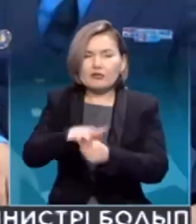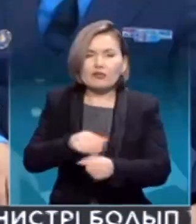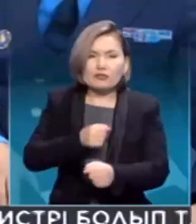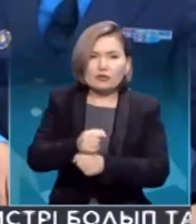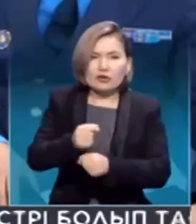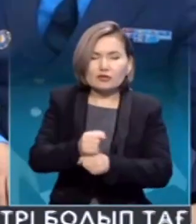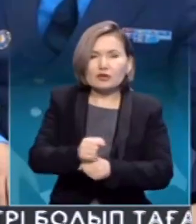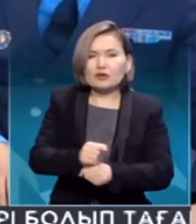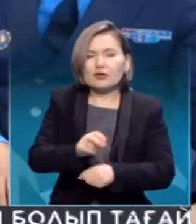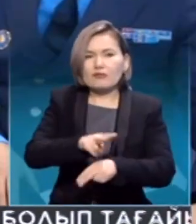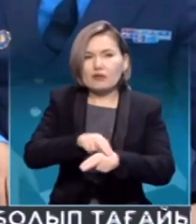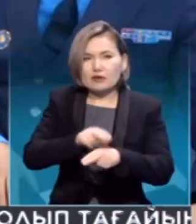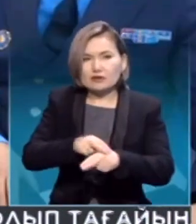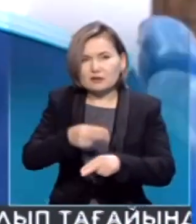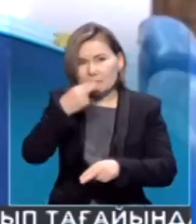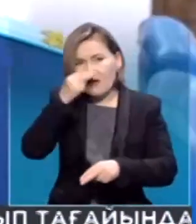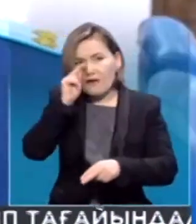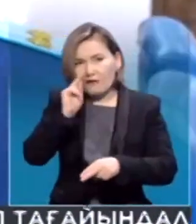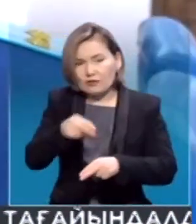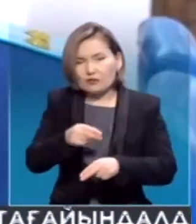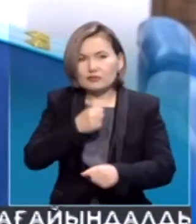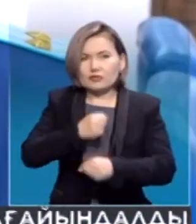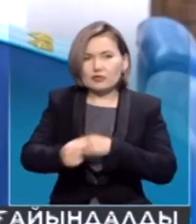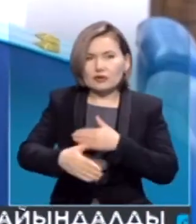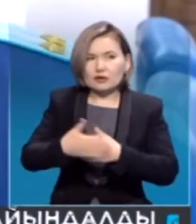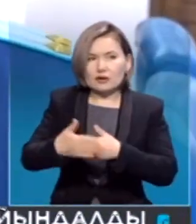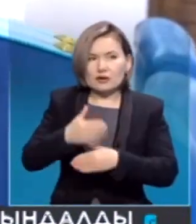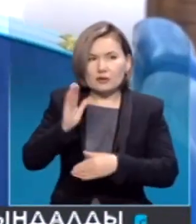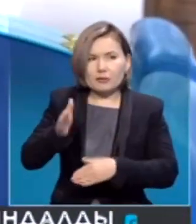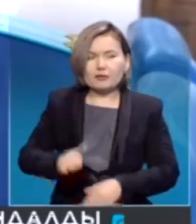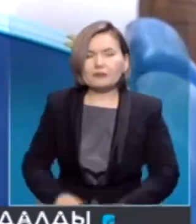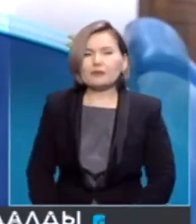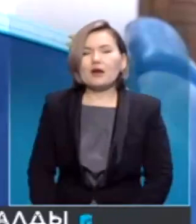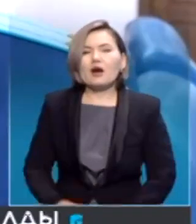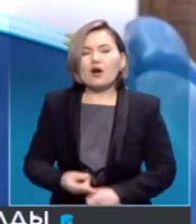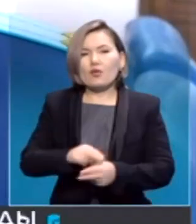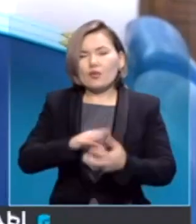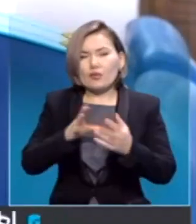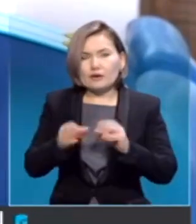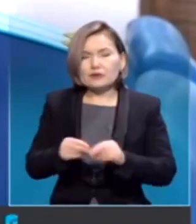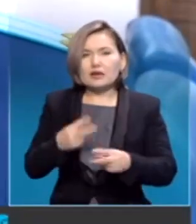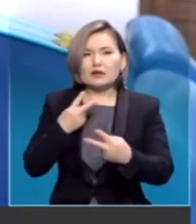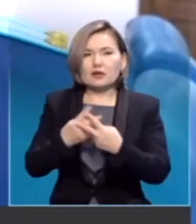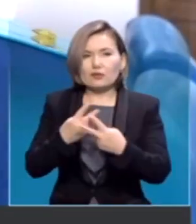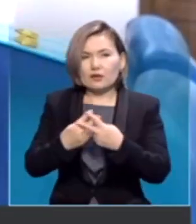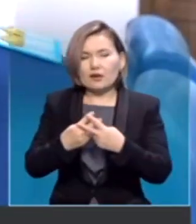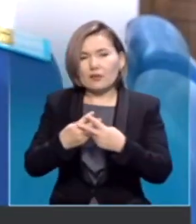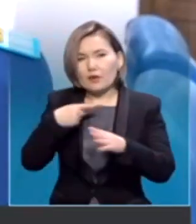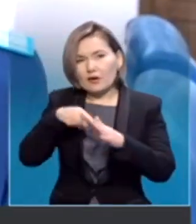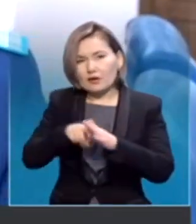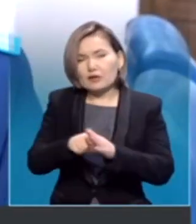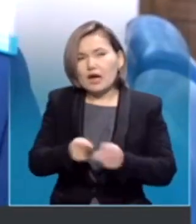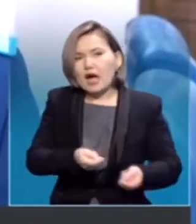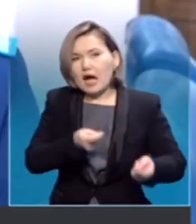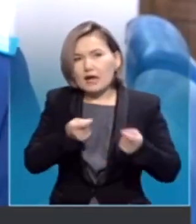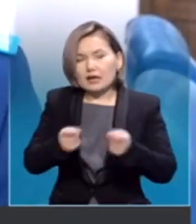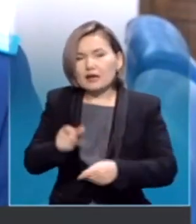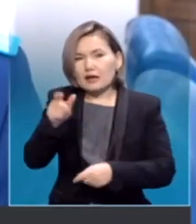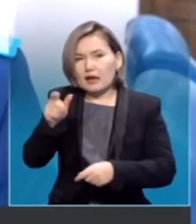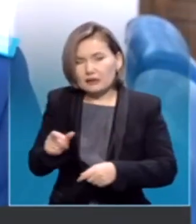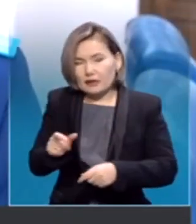пысықтады. Құқық қорғау органдарына жеткізілген адам тұлғаларды, күдіктілерді ол